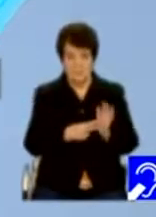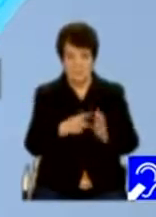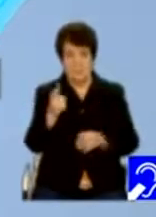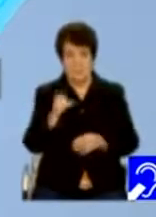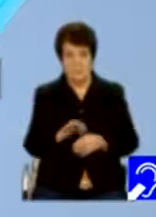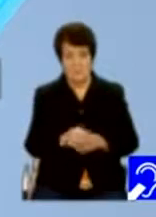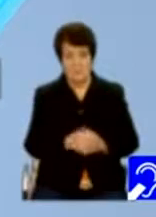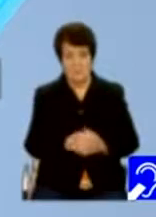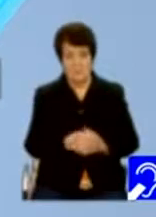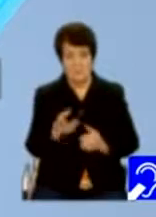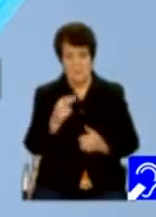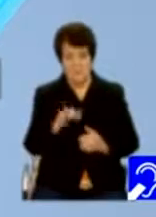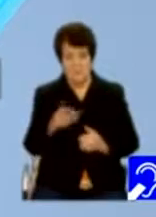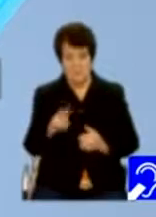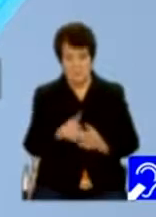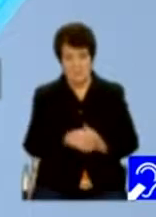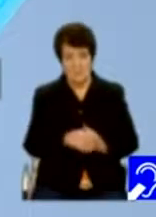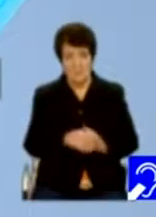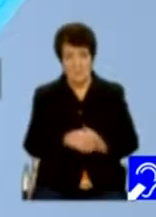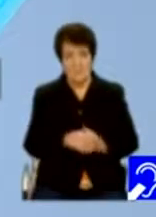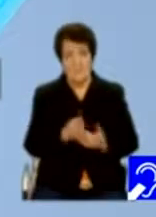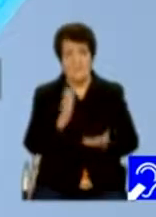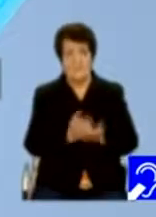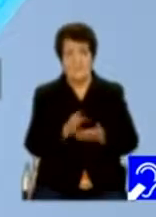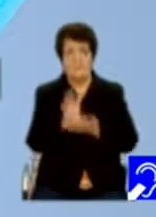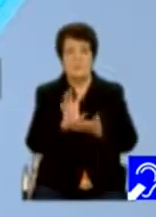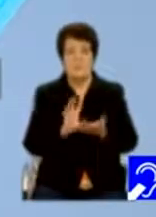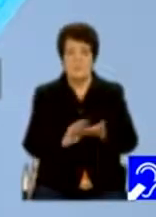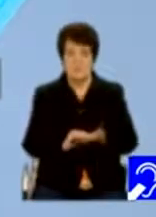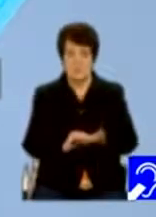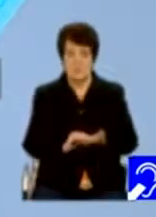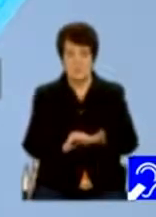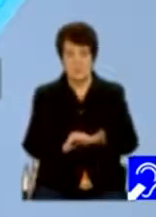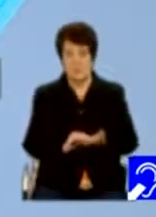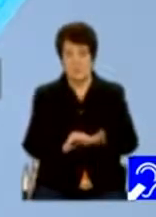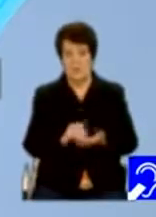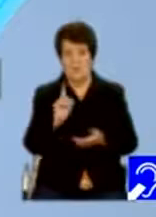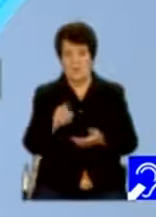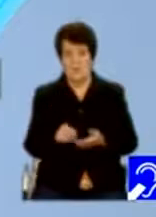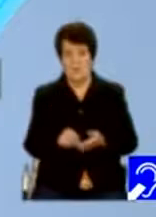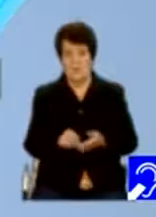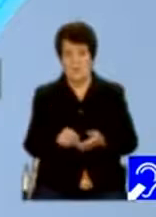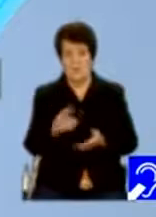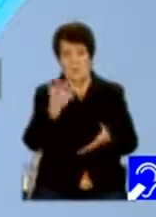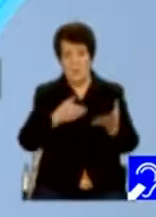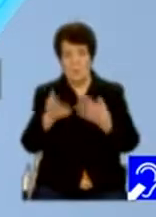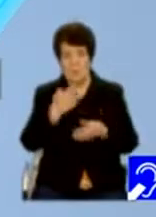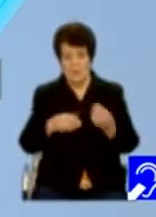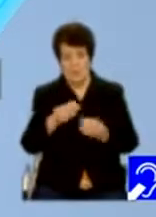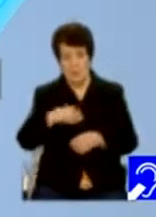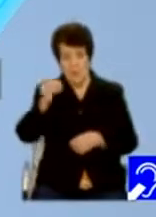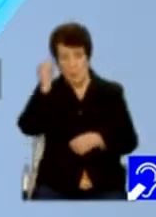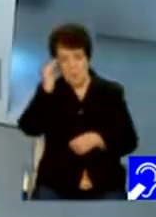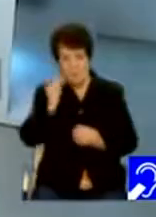17%. Deci este un exemplu elocvent despre o manipulare a